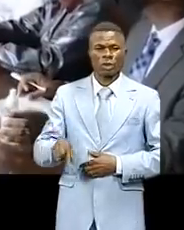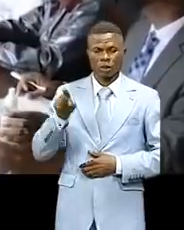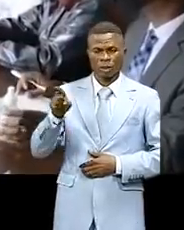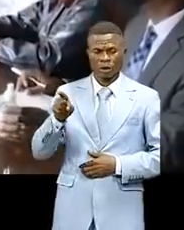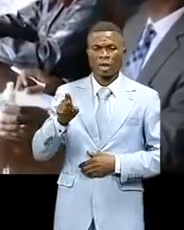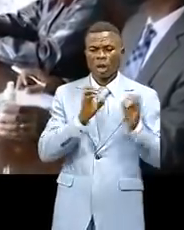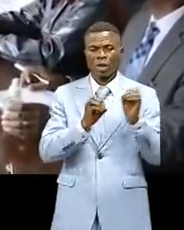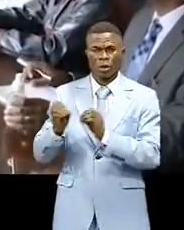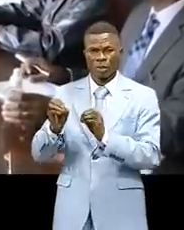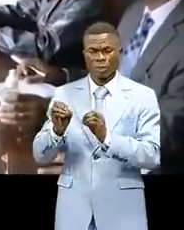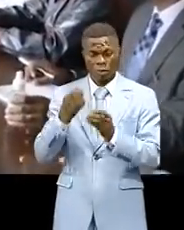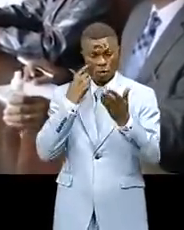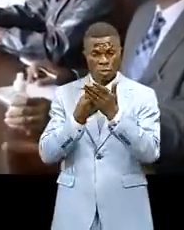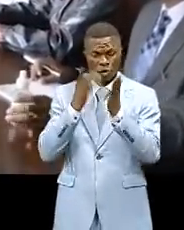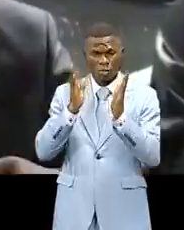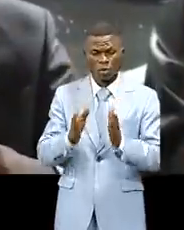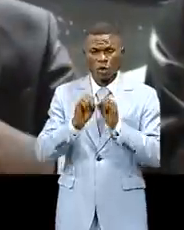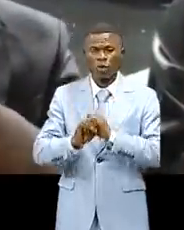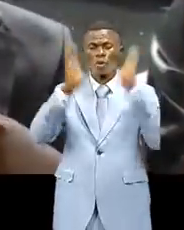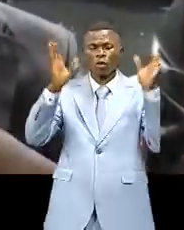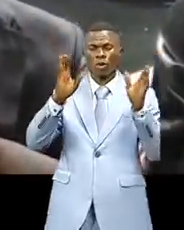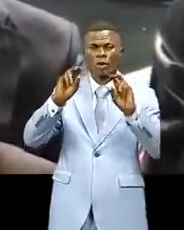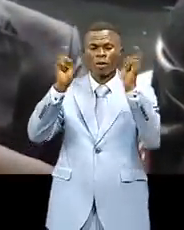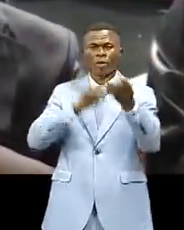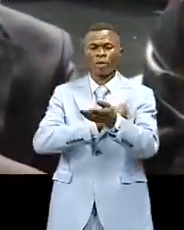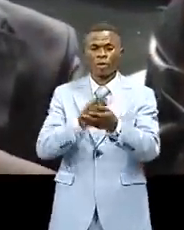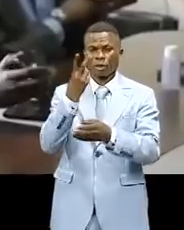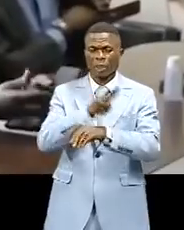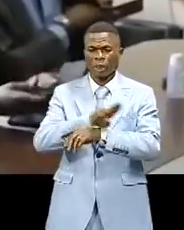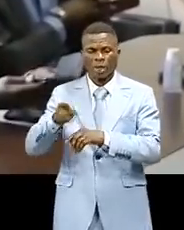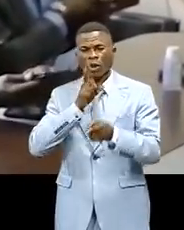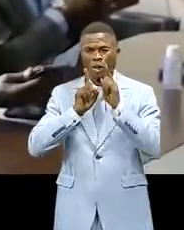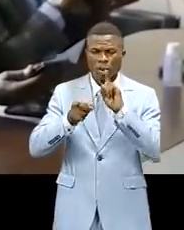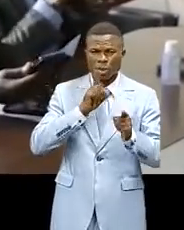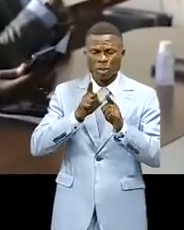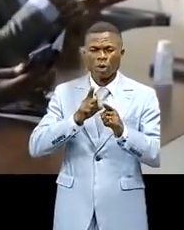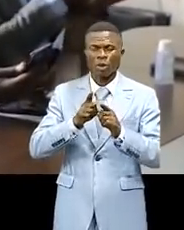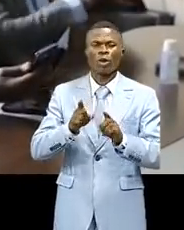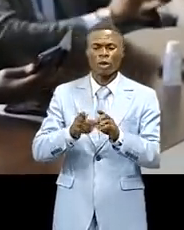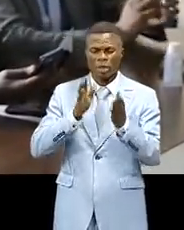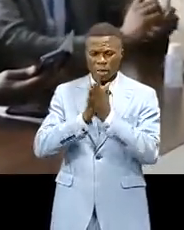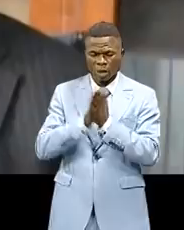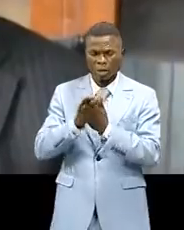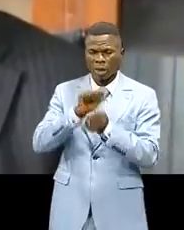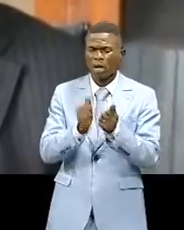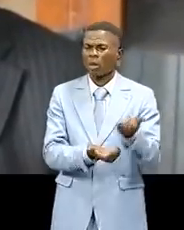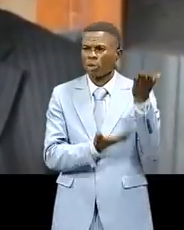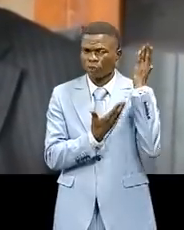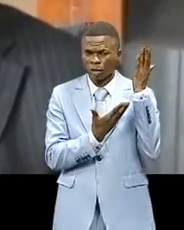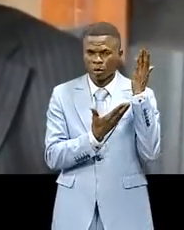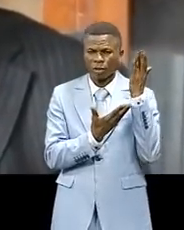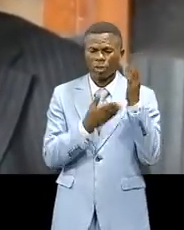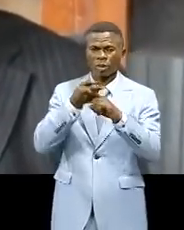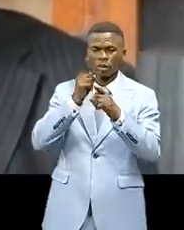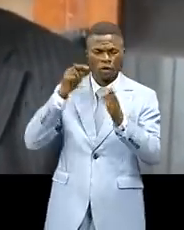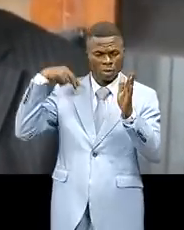présidé à l'observatoire volcanologique de goma plus de deux heures des changes qui ont débouché sur des mesures importantes prises par les